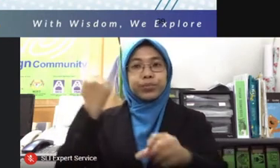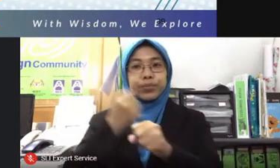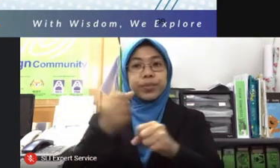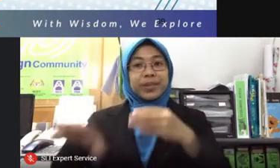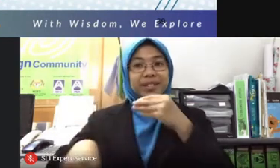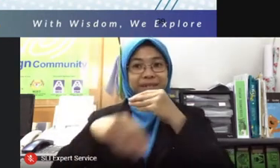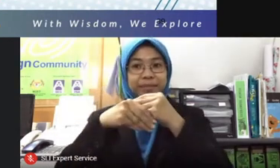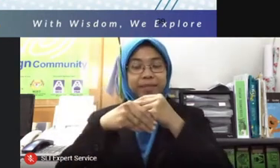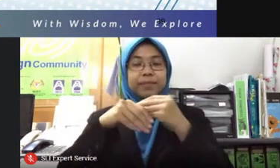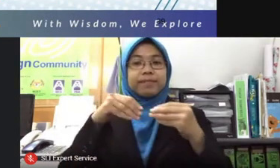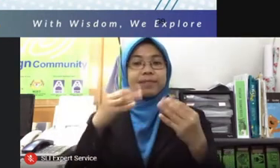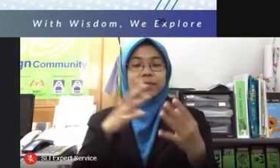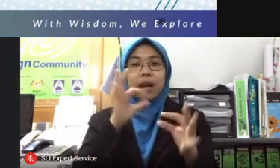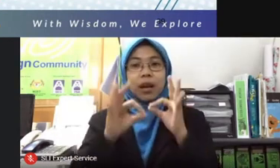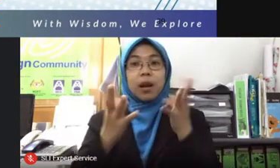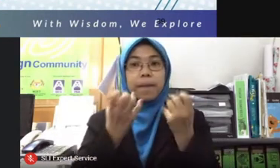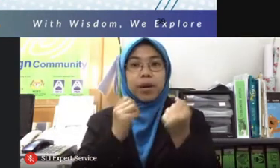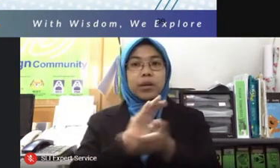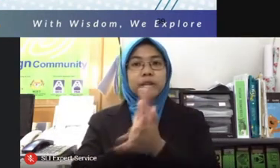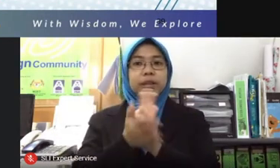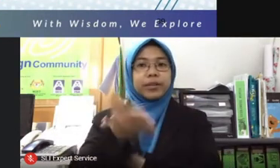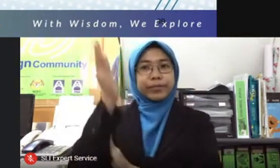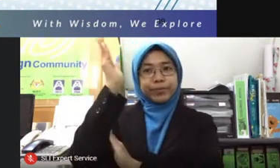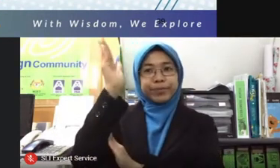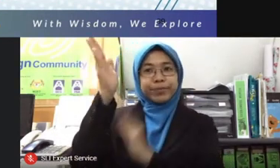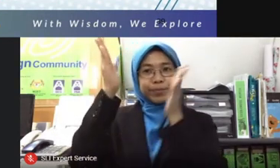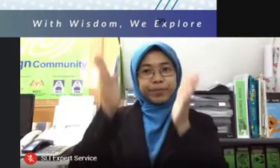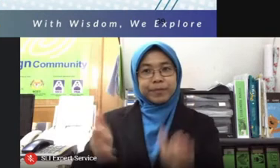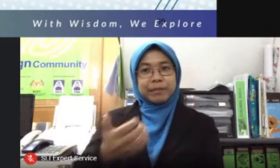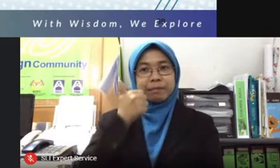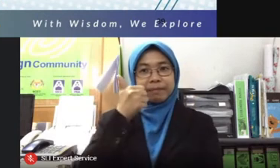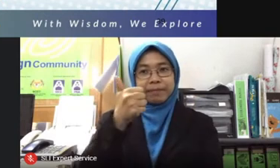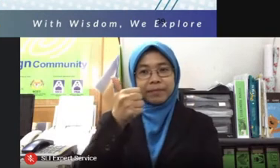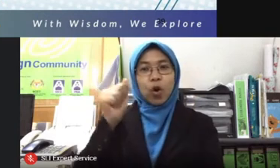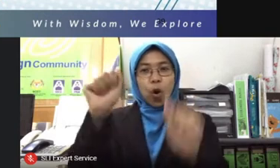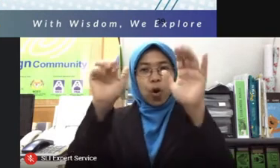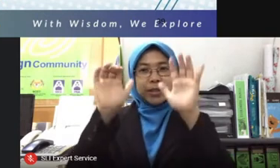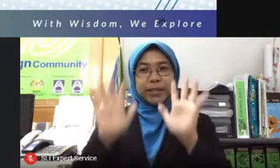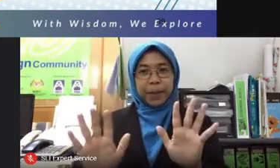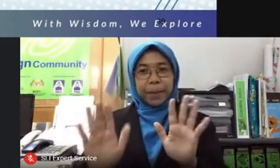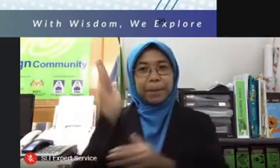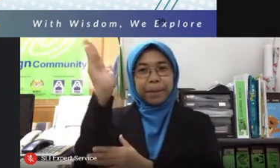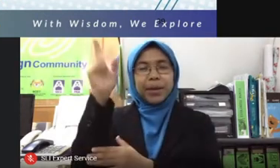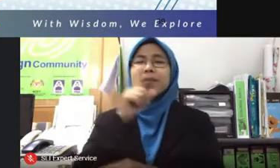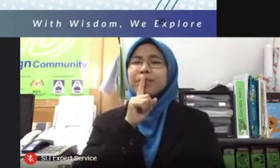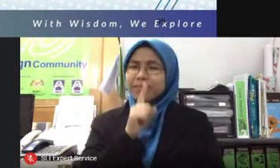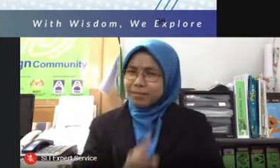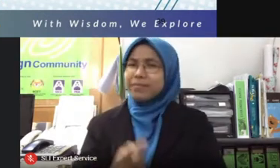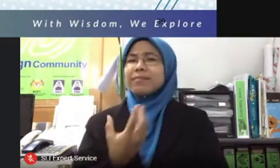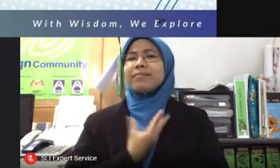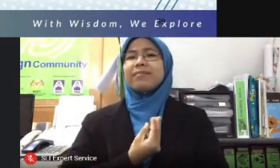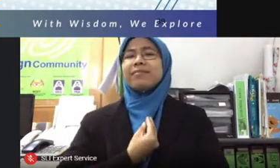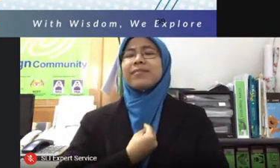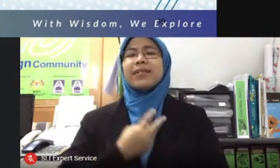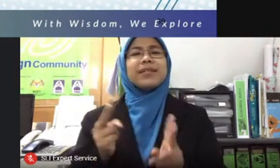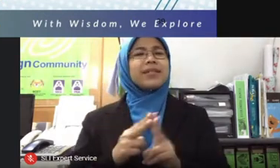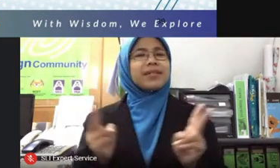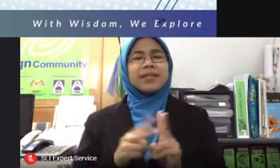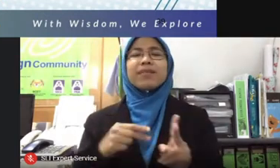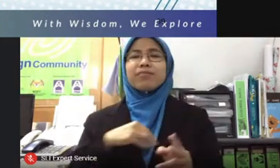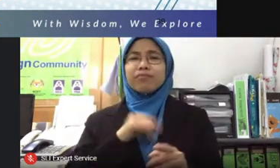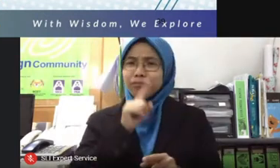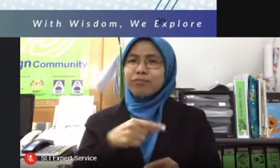kalau kita nak jadi awesome speaker. Jadi yang sebenarnya memang gemuruh tu akan datang. Kita dah expect